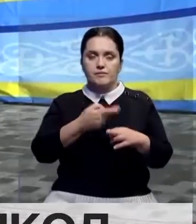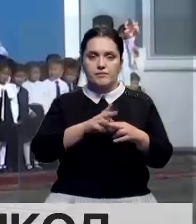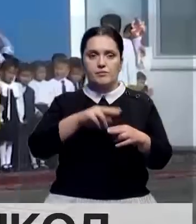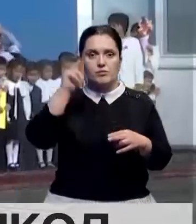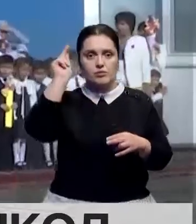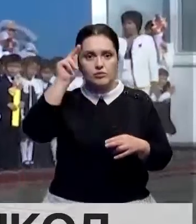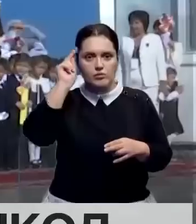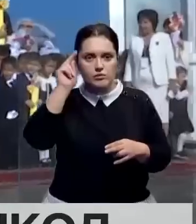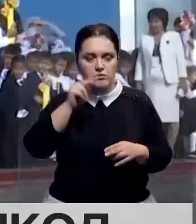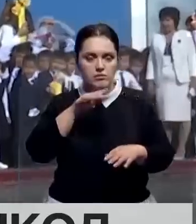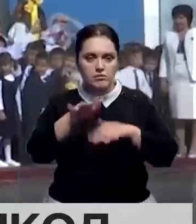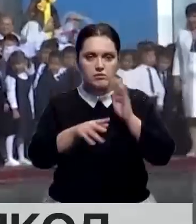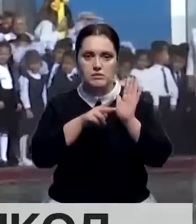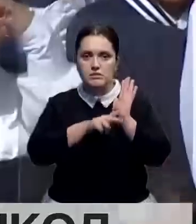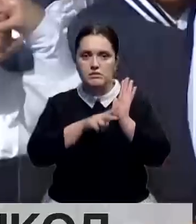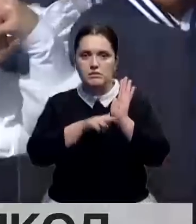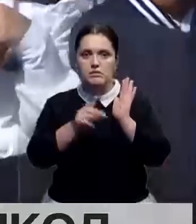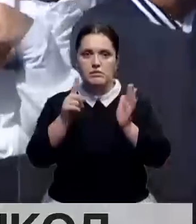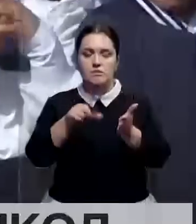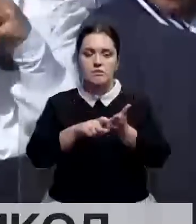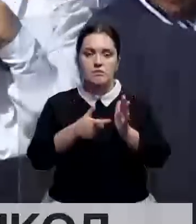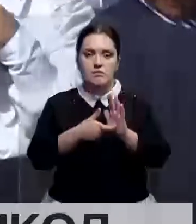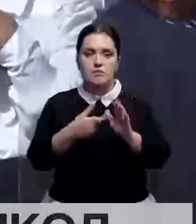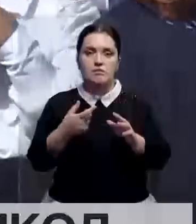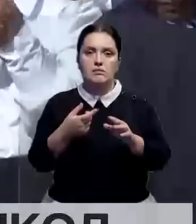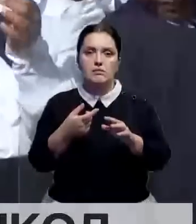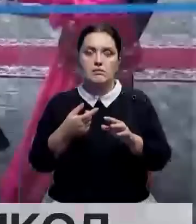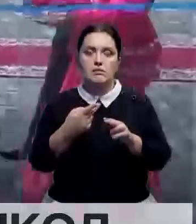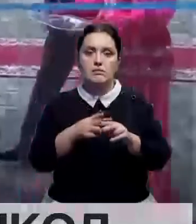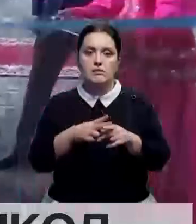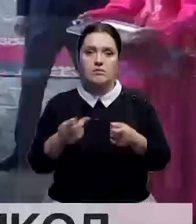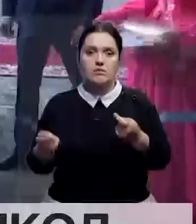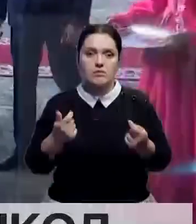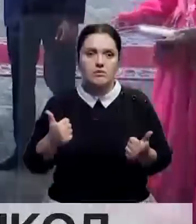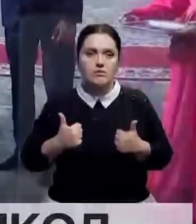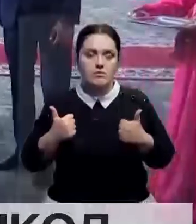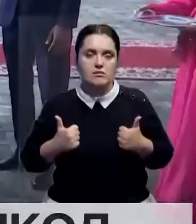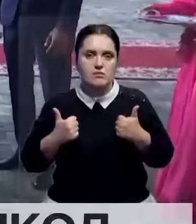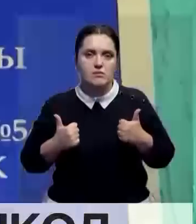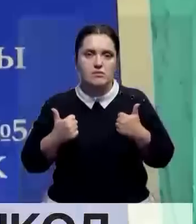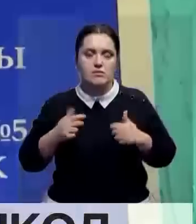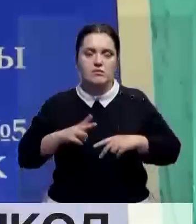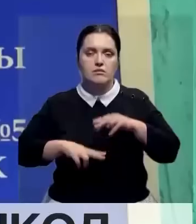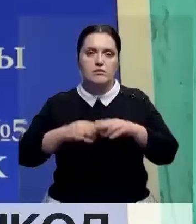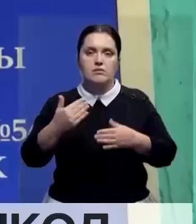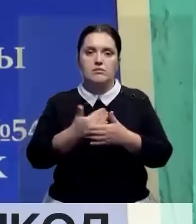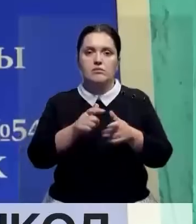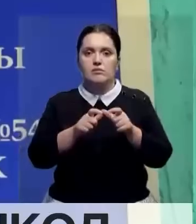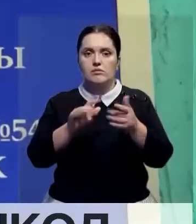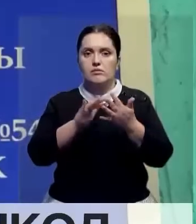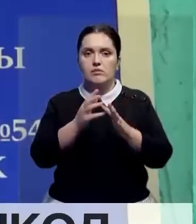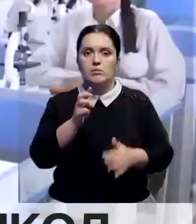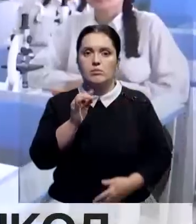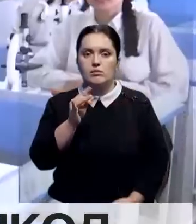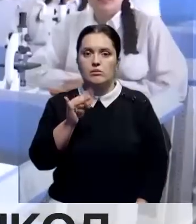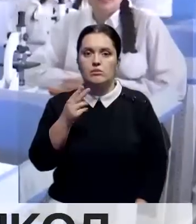бум. 7 тысяч первоклассников. Демографическому вызову местные власти постарались дать достойный ответ. Новая школа в поселке